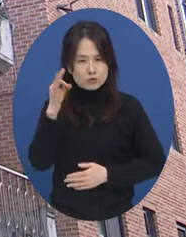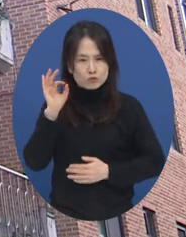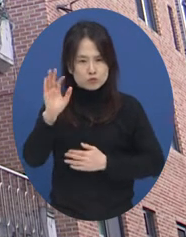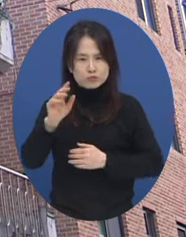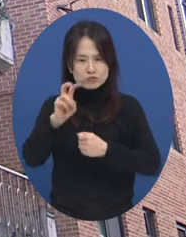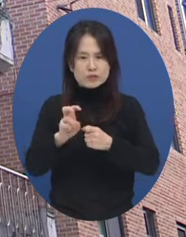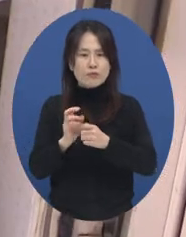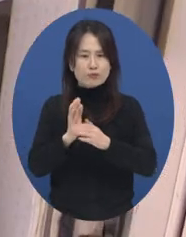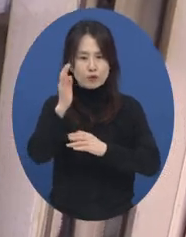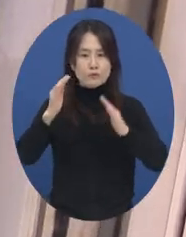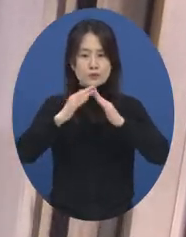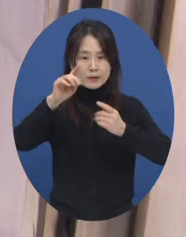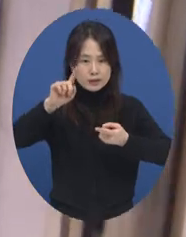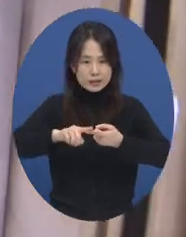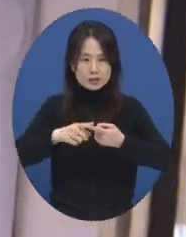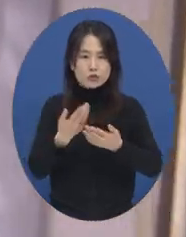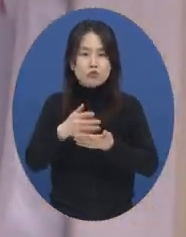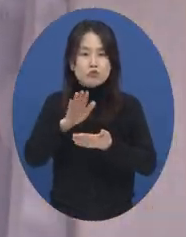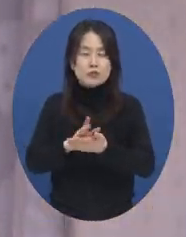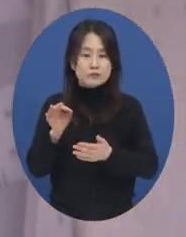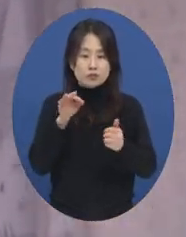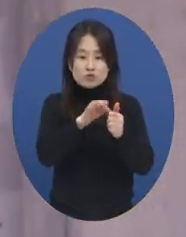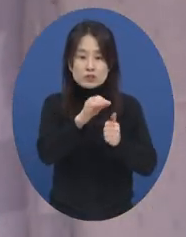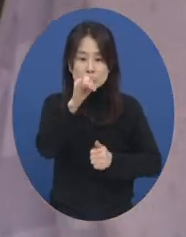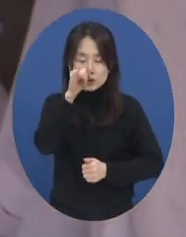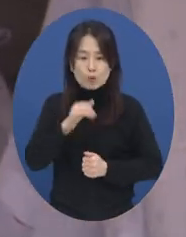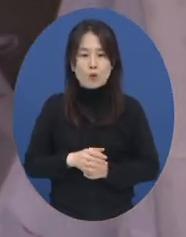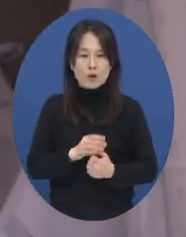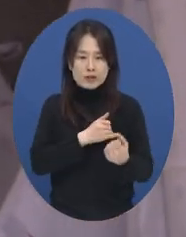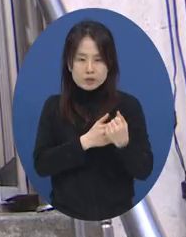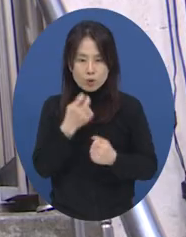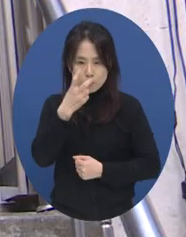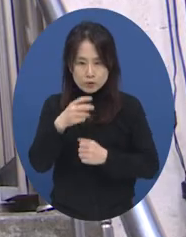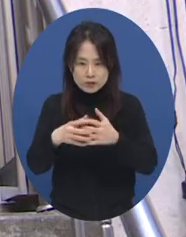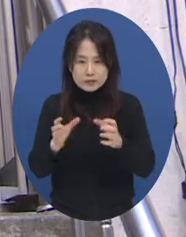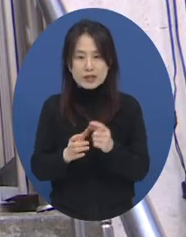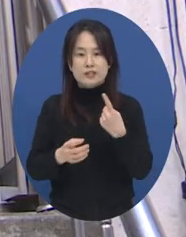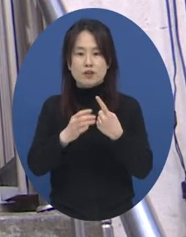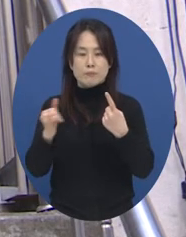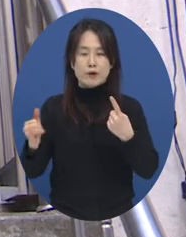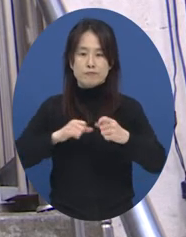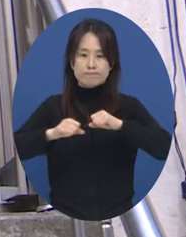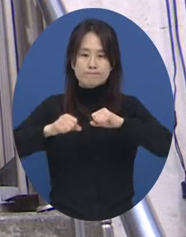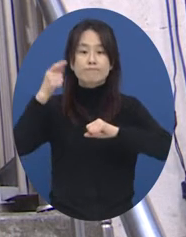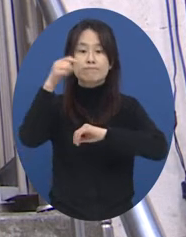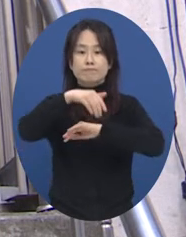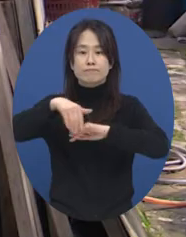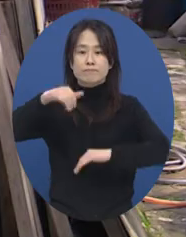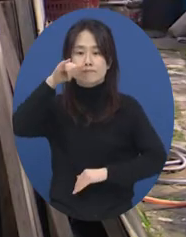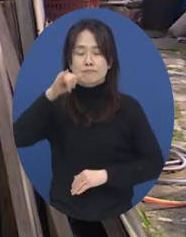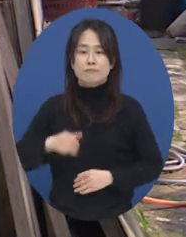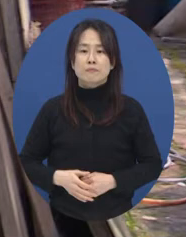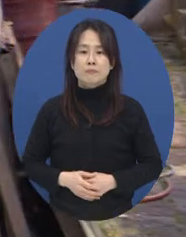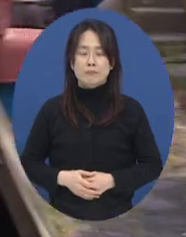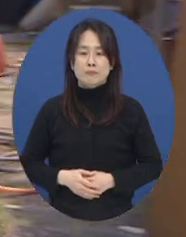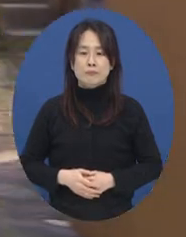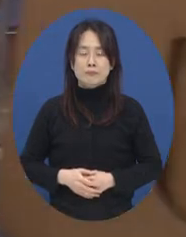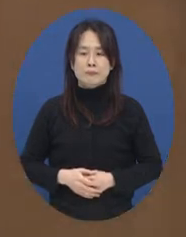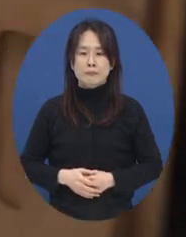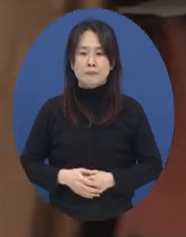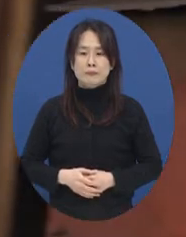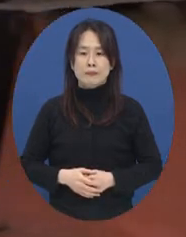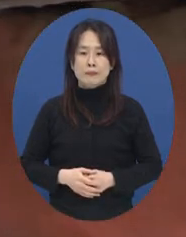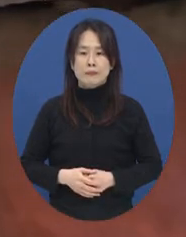20년이 넘은 단독주택을 대상으로 집 수리비 를 지원하고 인권 모니터단 참 명의 활동할 예정 딱 경 기술